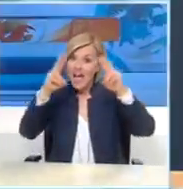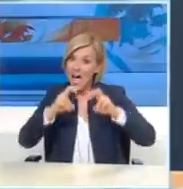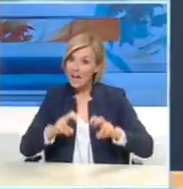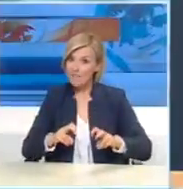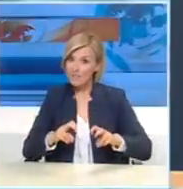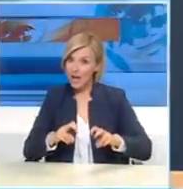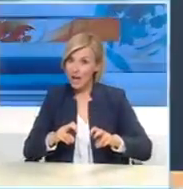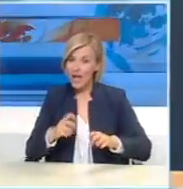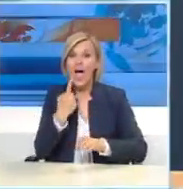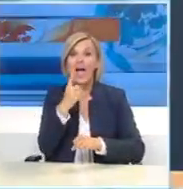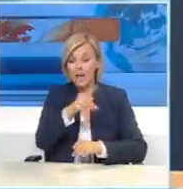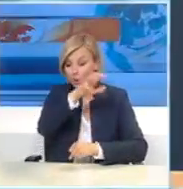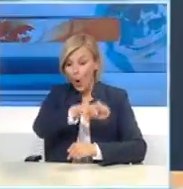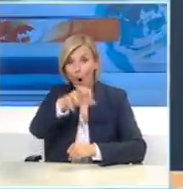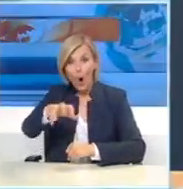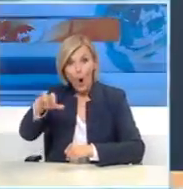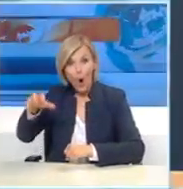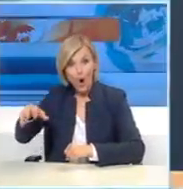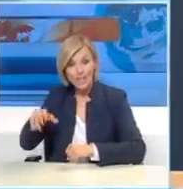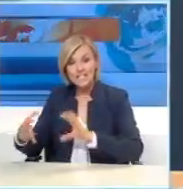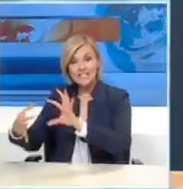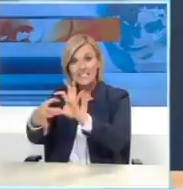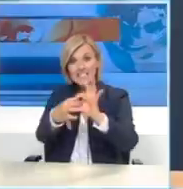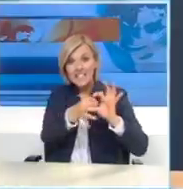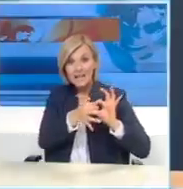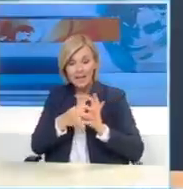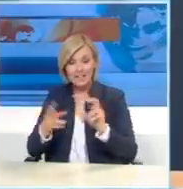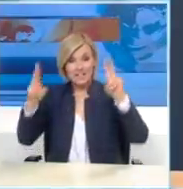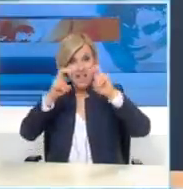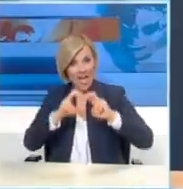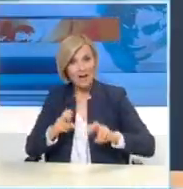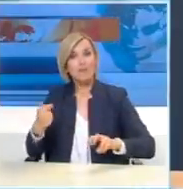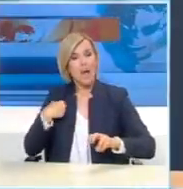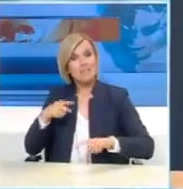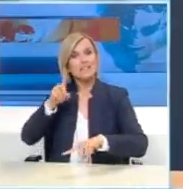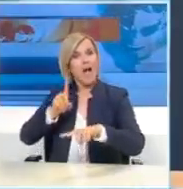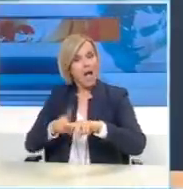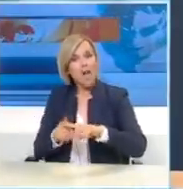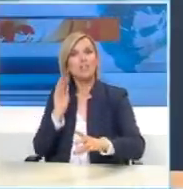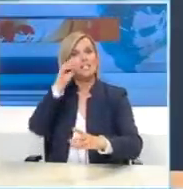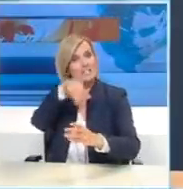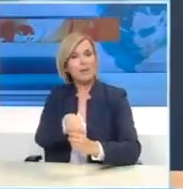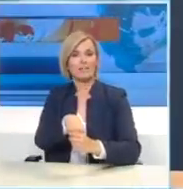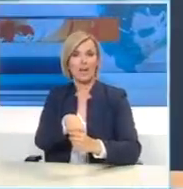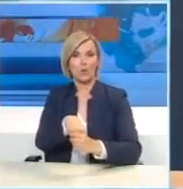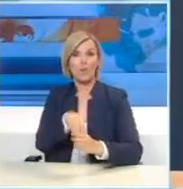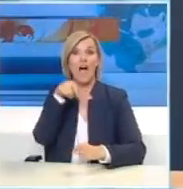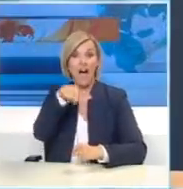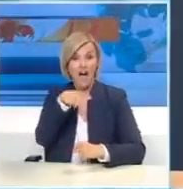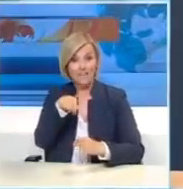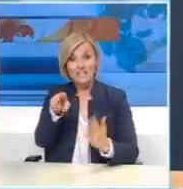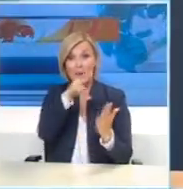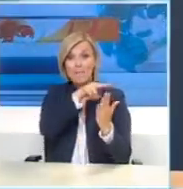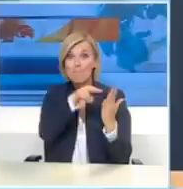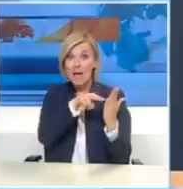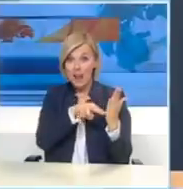όσο ηρεμεί η πορεία του ιού στη χώρα μας, μπορεί κάποιος γιατρός να επιλέξει να συμμετέχει σε αυτή τη μελέτη, γιατί αυτές οι μελέτες είναι όντως καθοριστικές